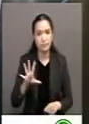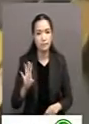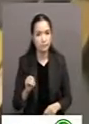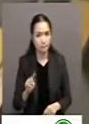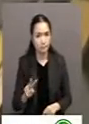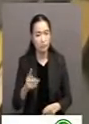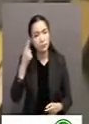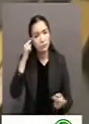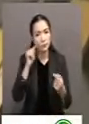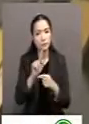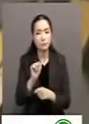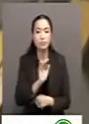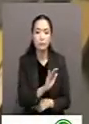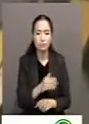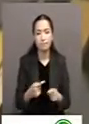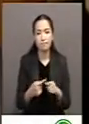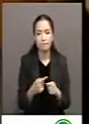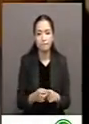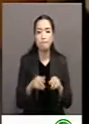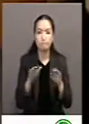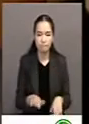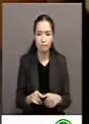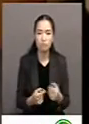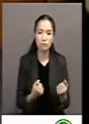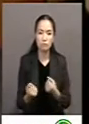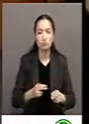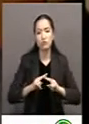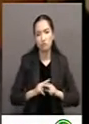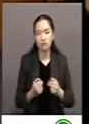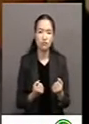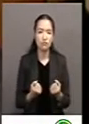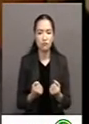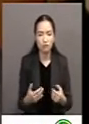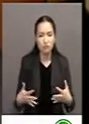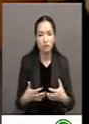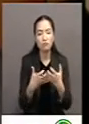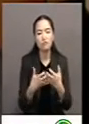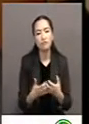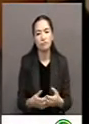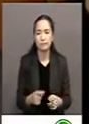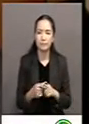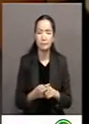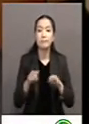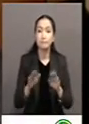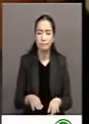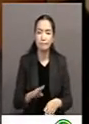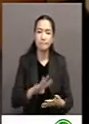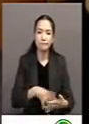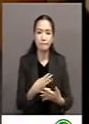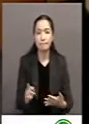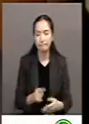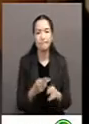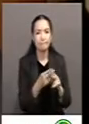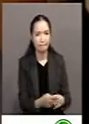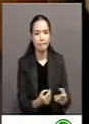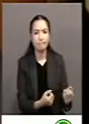งค์หลักๆของเขาก็คือการลดการบาดเจ็บหรือว่าเสียชีวิตจากการขับขี่รถยนต์นะคะซึ่งหลังจากที่มีแผนการนี้ออกมาเขาบ